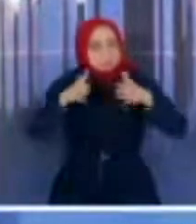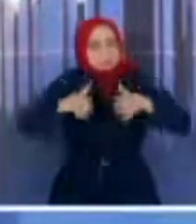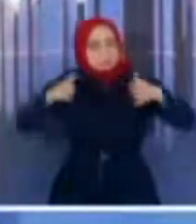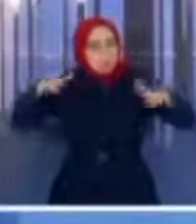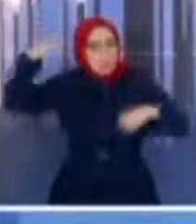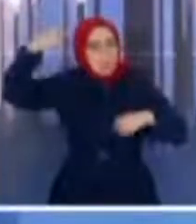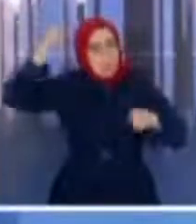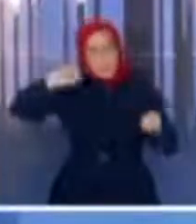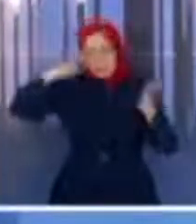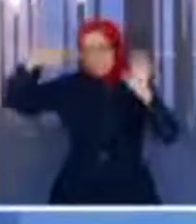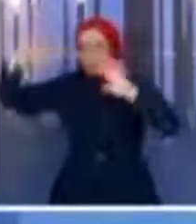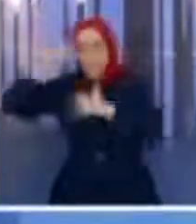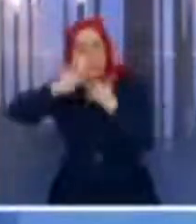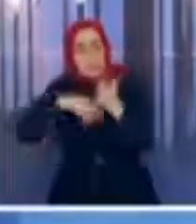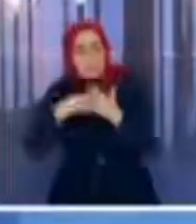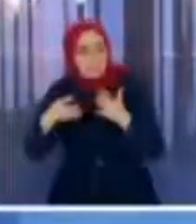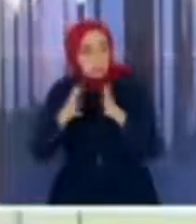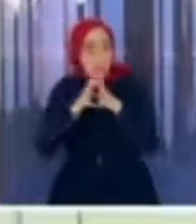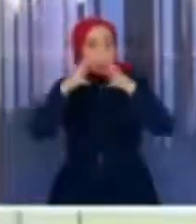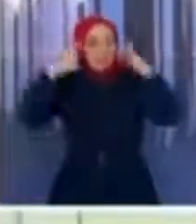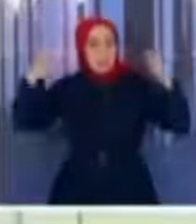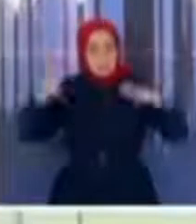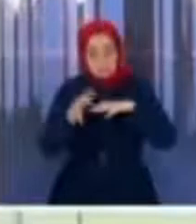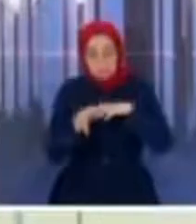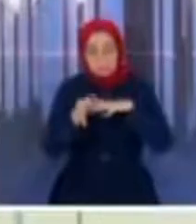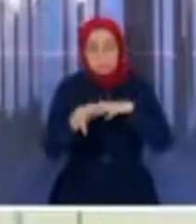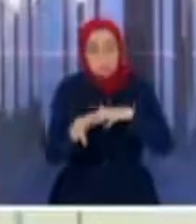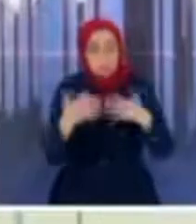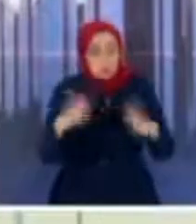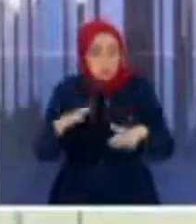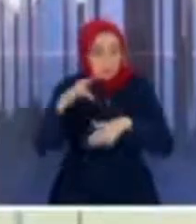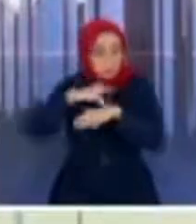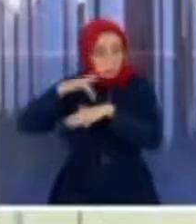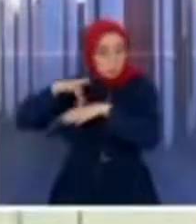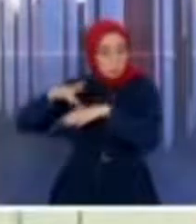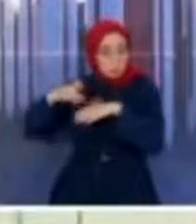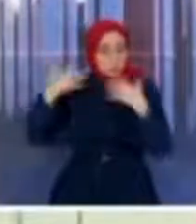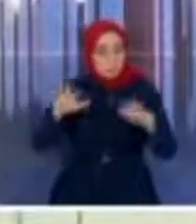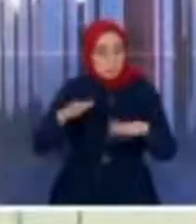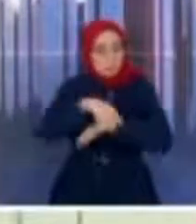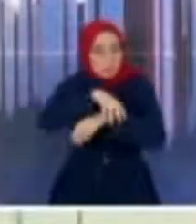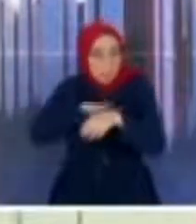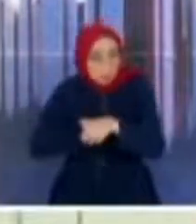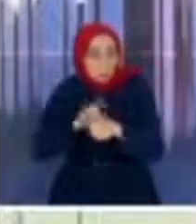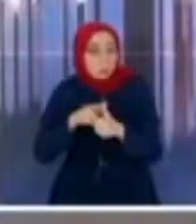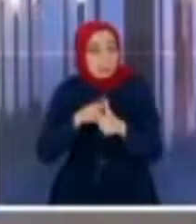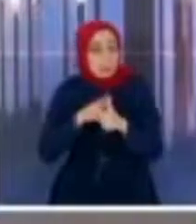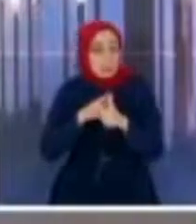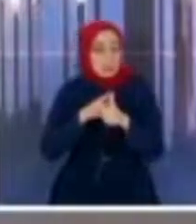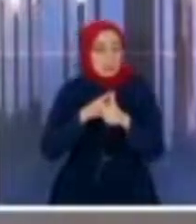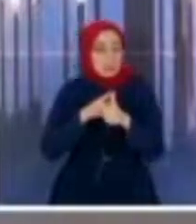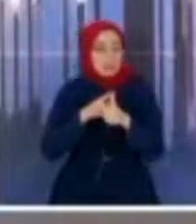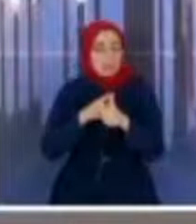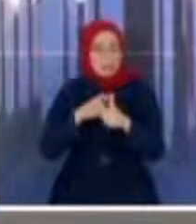نتاعنا ماشي ويكبر من المستوى المحلي وصلنا باش نمسوا معناها على المستوى الولايه وعلى المستوى الجهه وتوا على